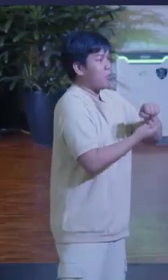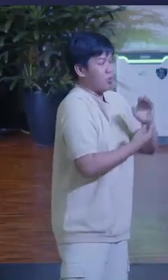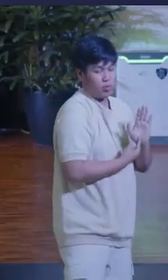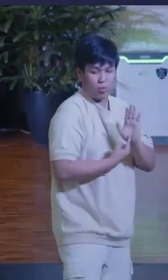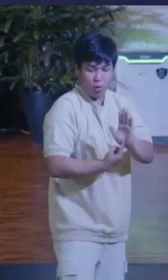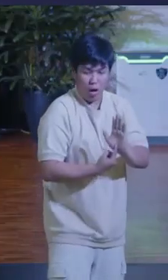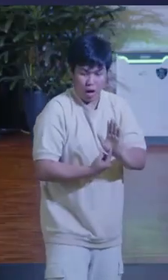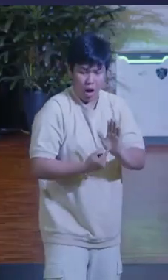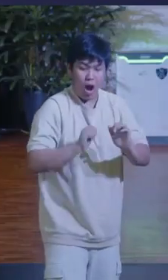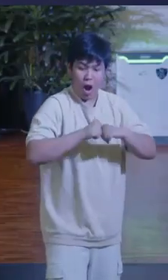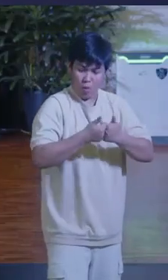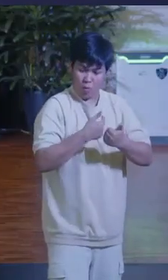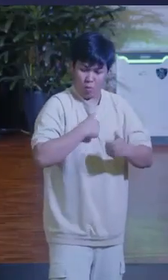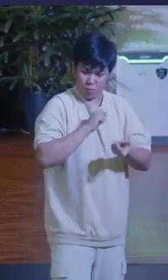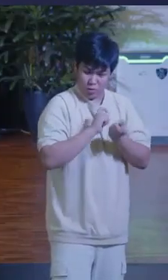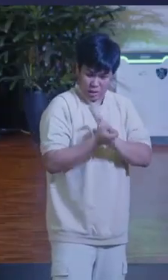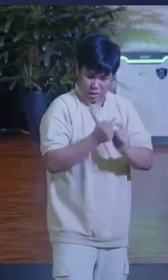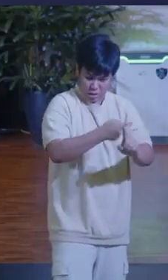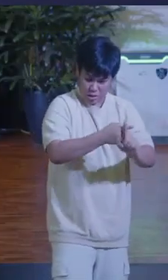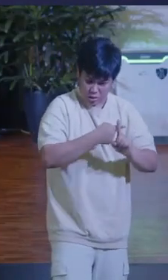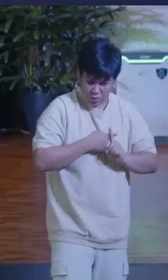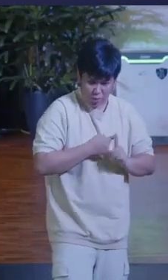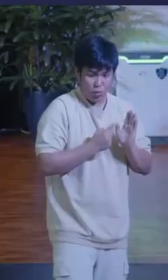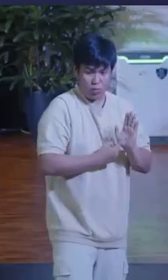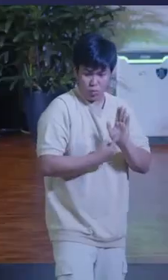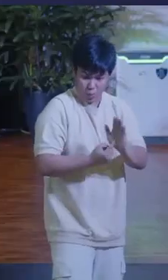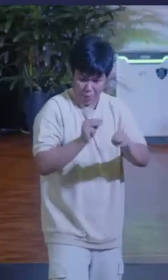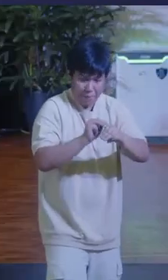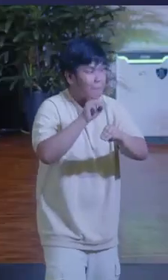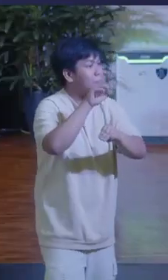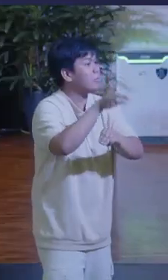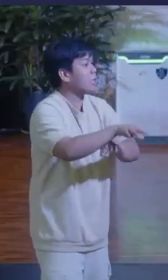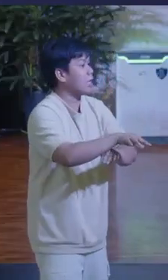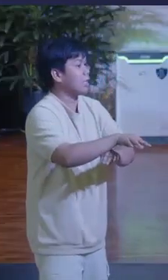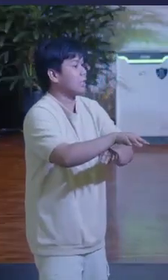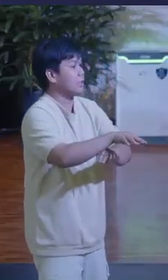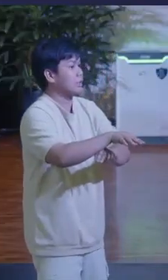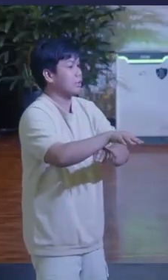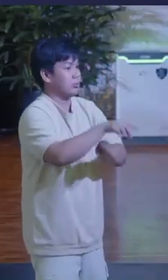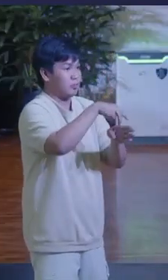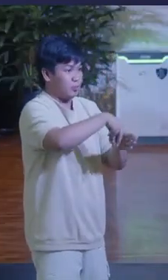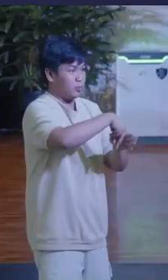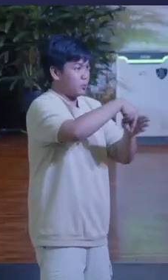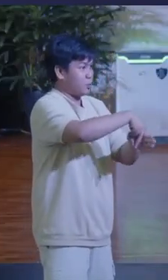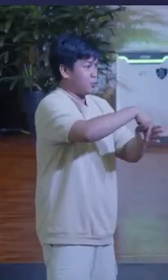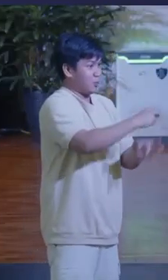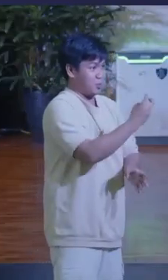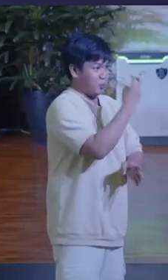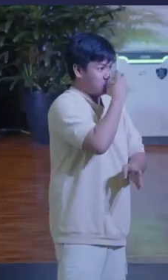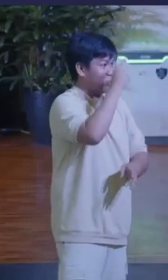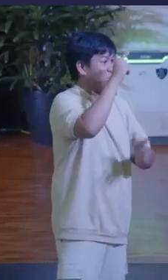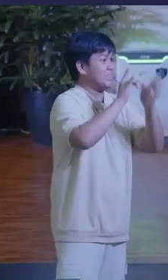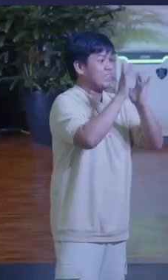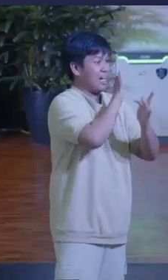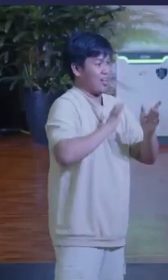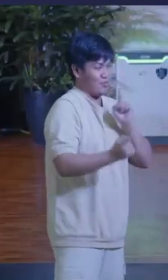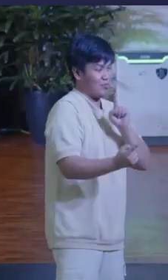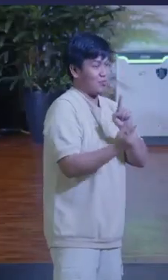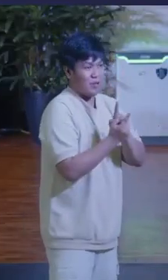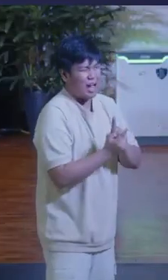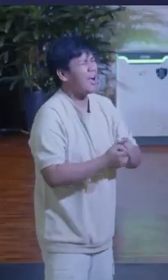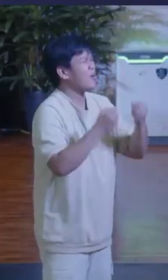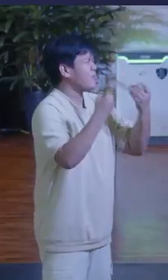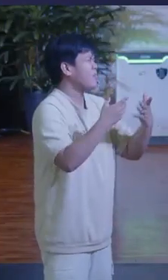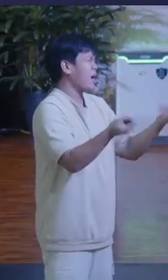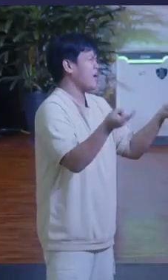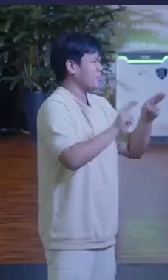kanyang conversion ay isang pagpapatunay na siya ay tunay na apostol. At kanya ring idiniin